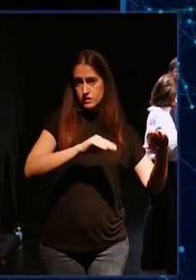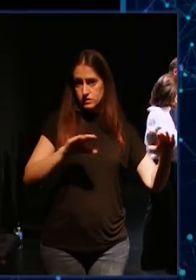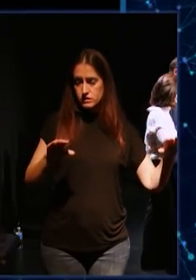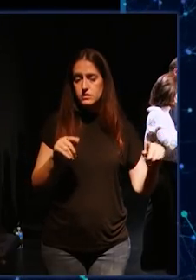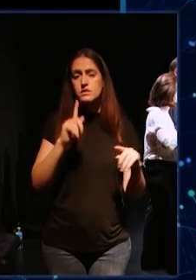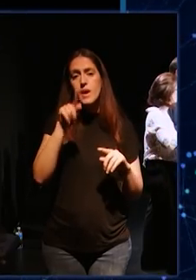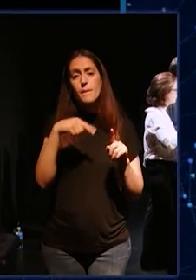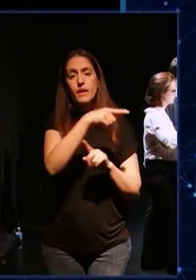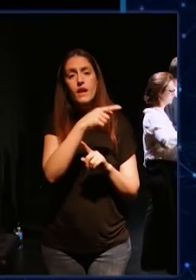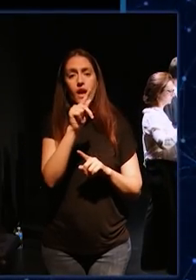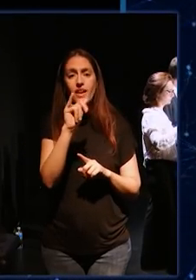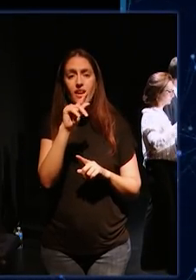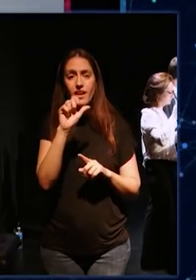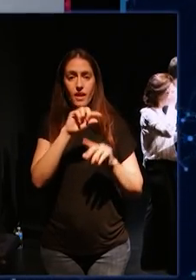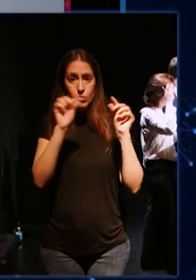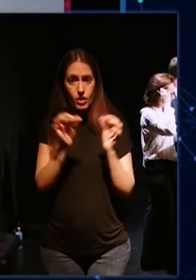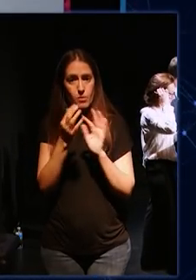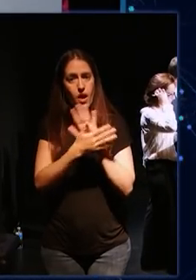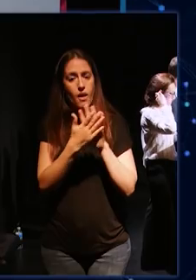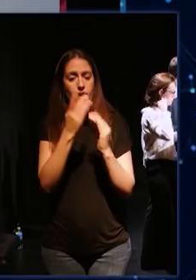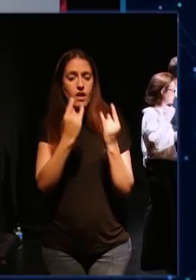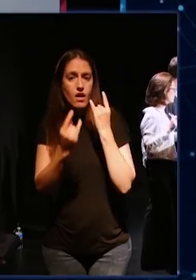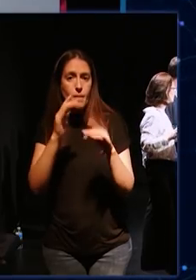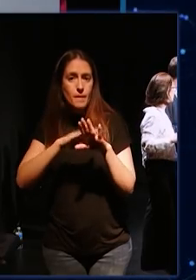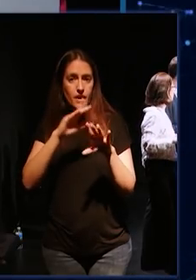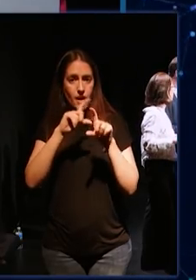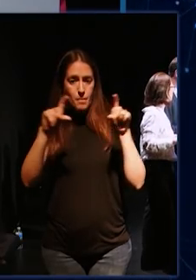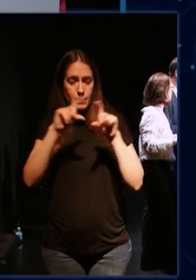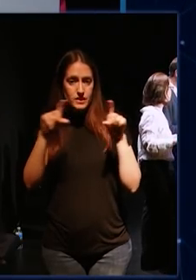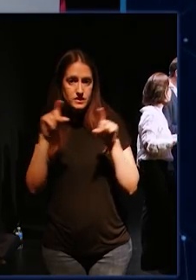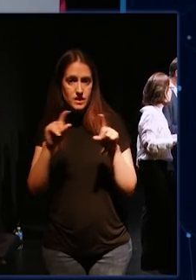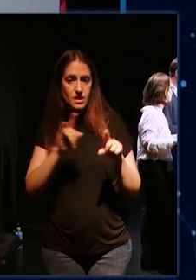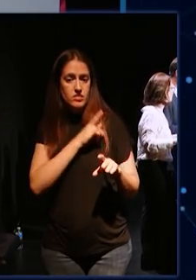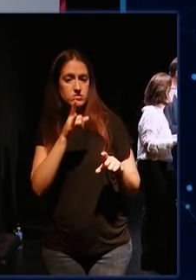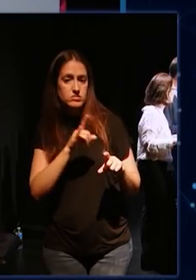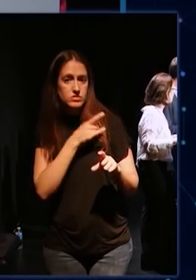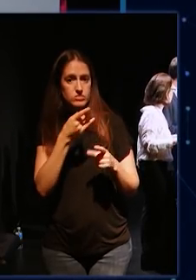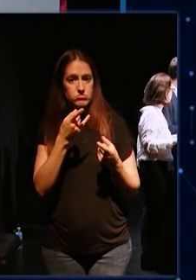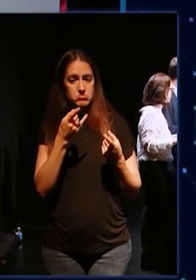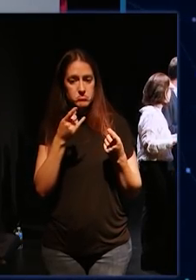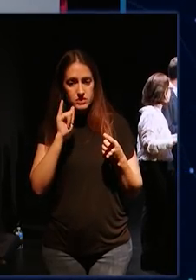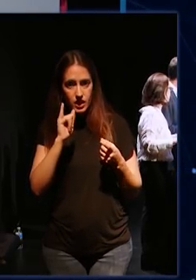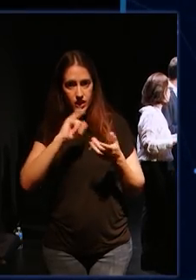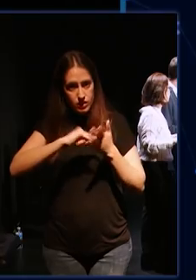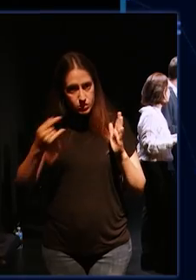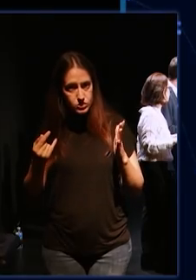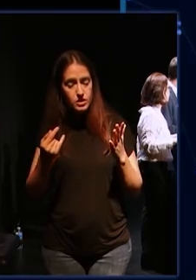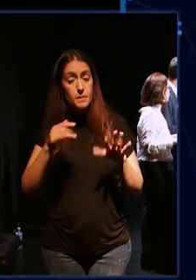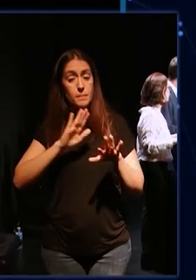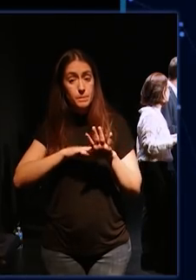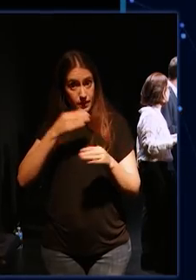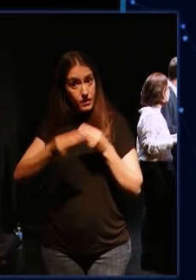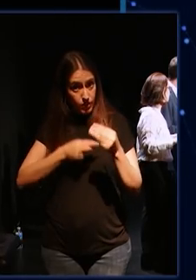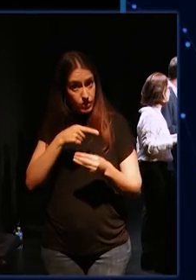parlava d'atractiu per a empreses sostenibles i tecnològiques, no? Revolució verda, en què coses que estem a favor, totalment per fer això i